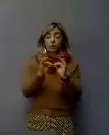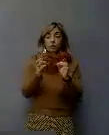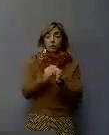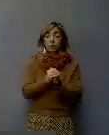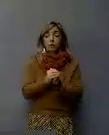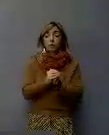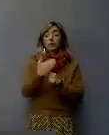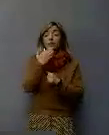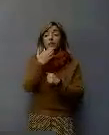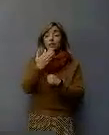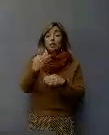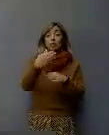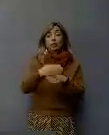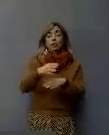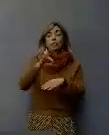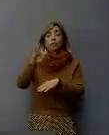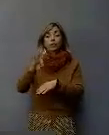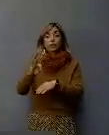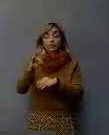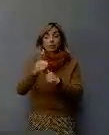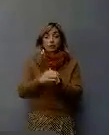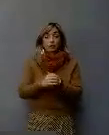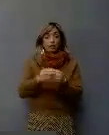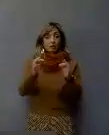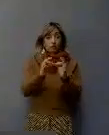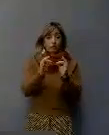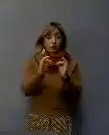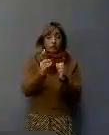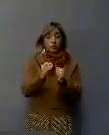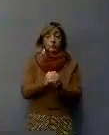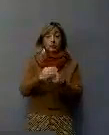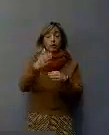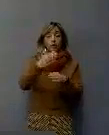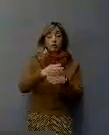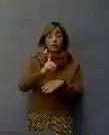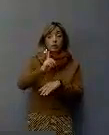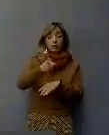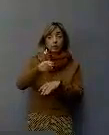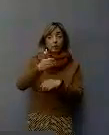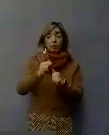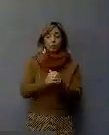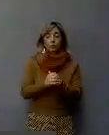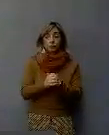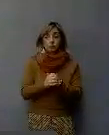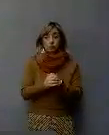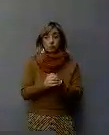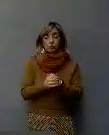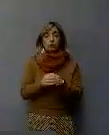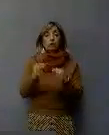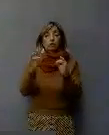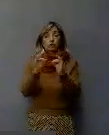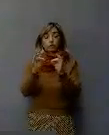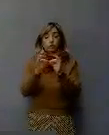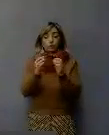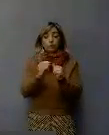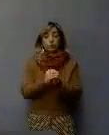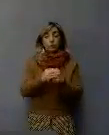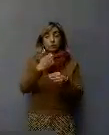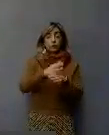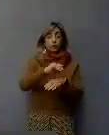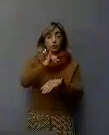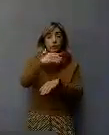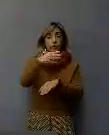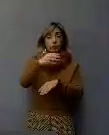consigliere ferrero favorevole un signore grillo tava regole consigliere